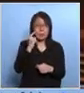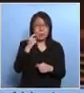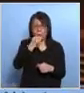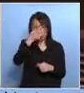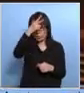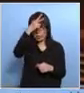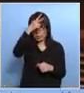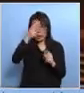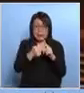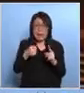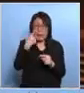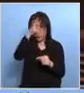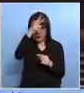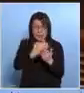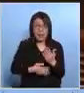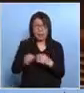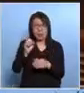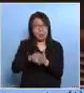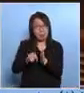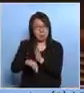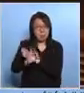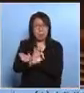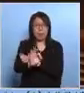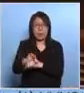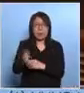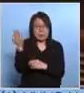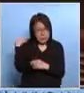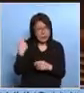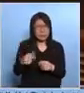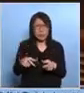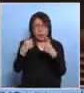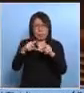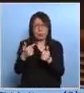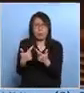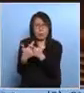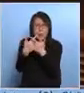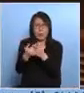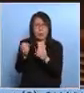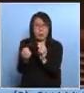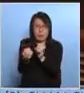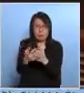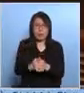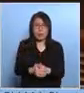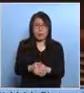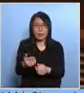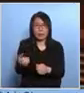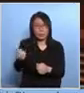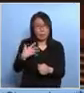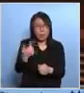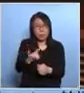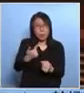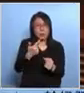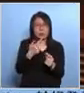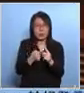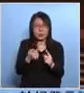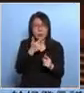政府是沒有人口政策。我當時跟林鄭月娥辯論，我就說現在很多人跟我說不生啊，不想生啲仔